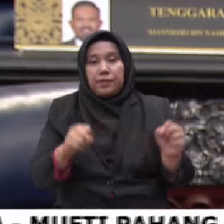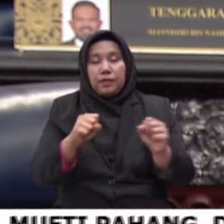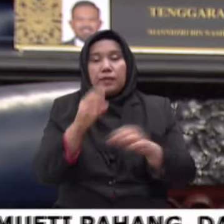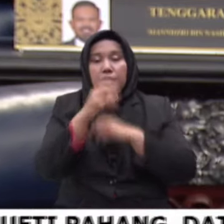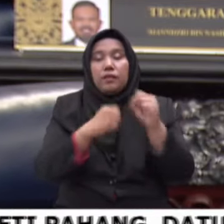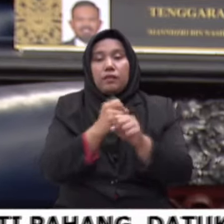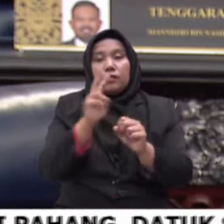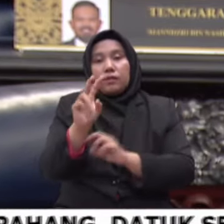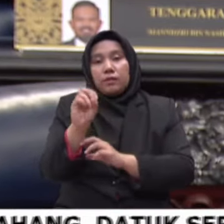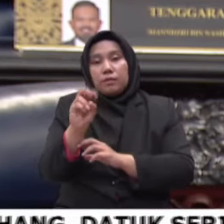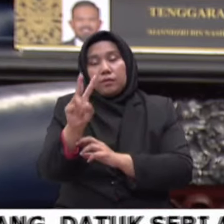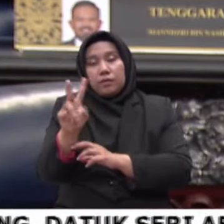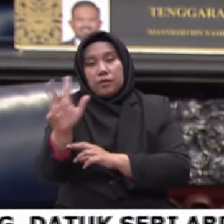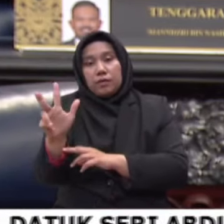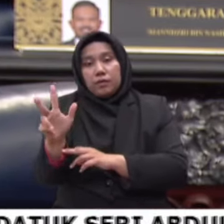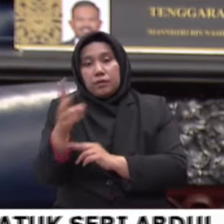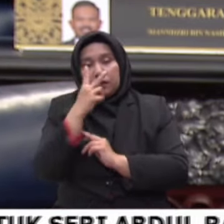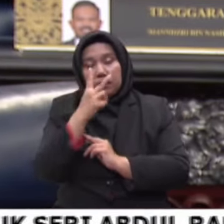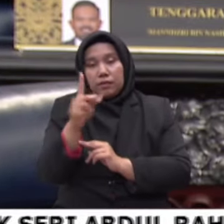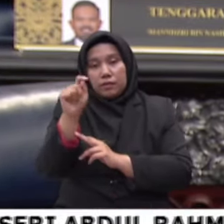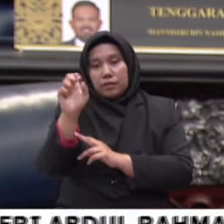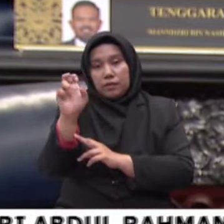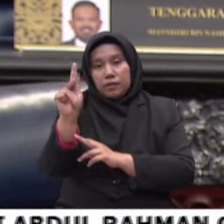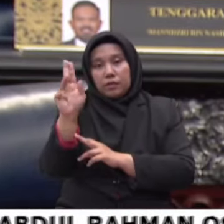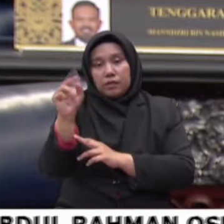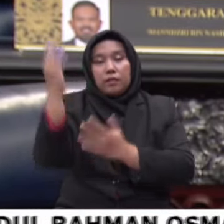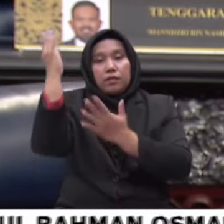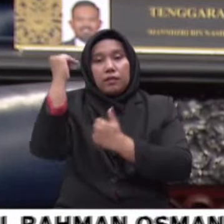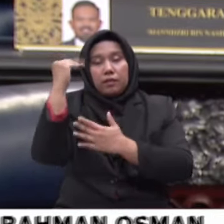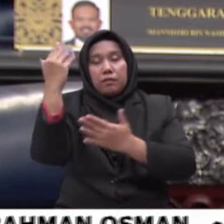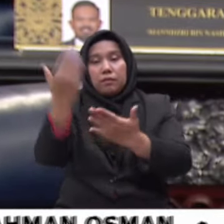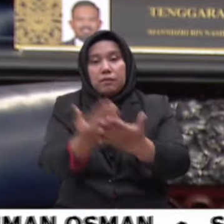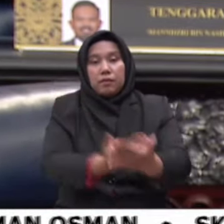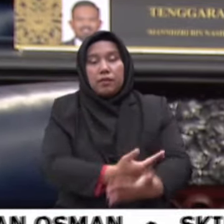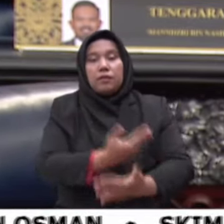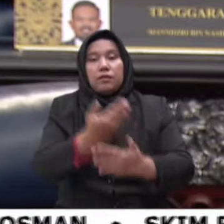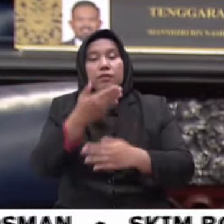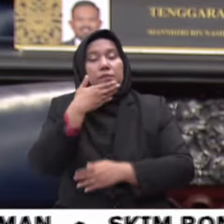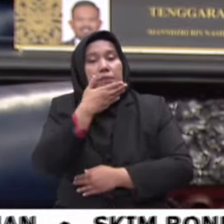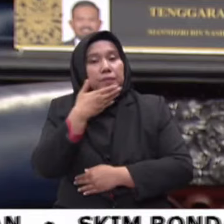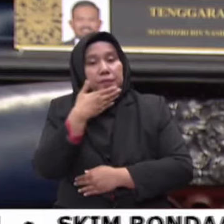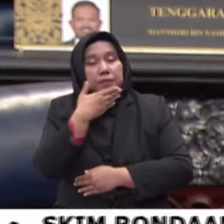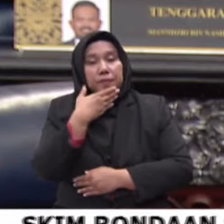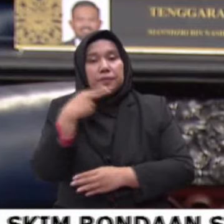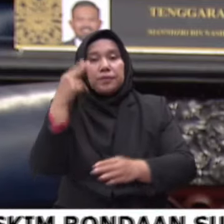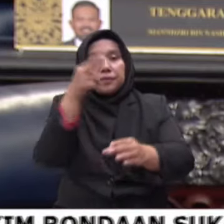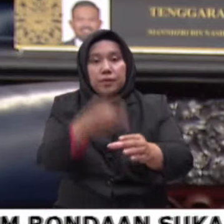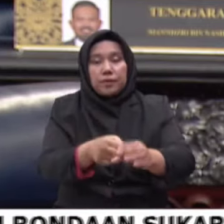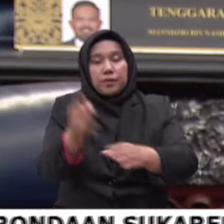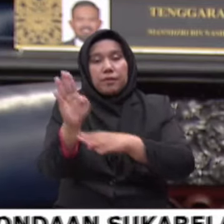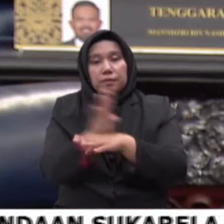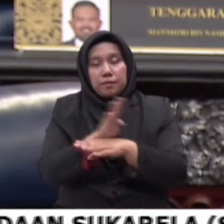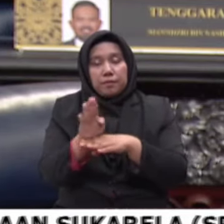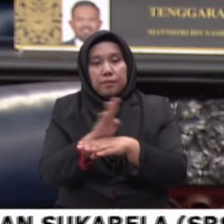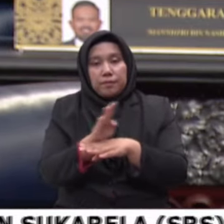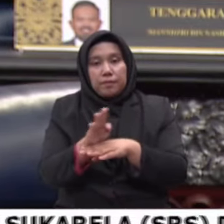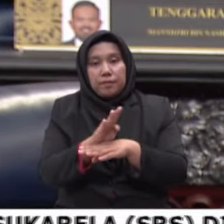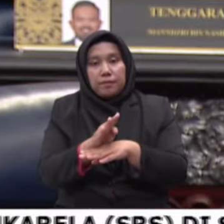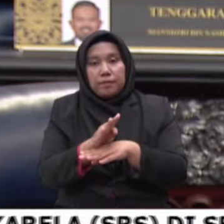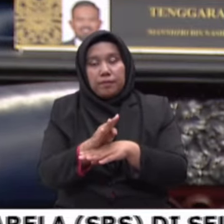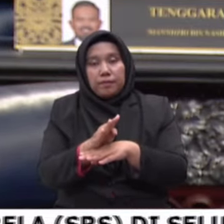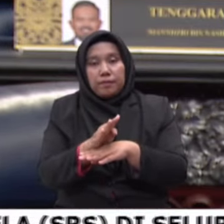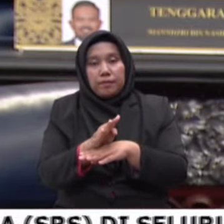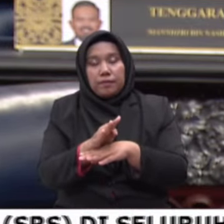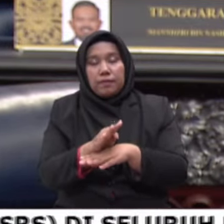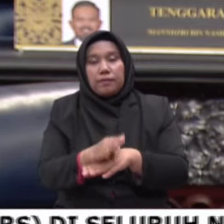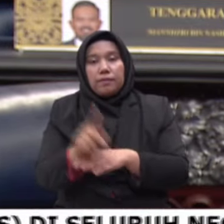2023. Saya ingin melihat tekun boleh menjadi harapan baharu kepada anak-anak muda terutamanya yang ingin menceburi dalam bidang perniagaan. Oleh sebab